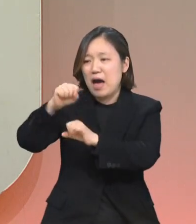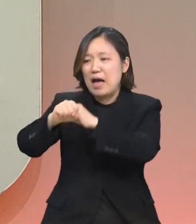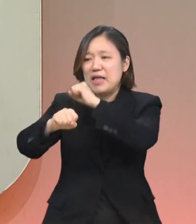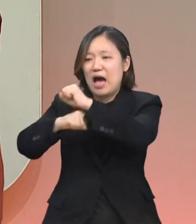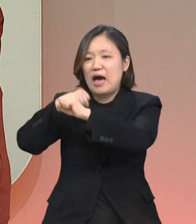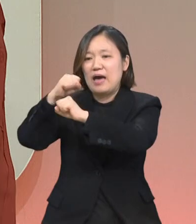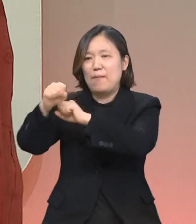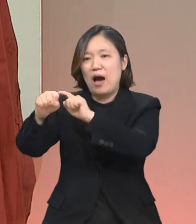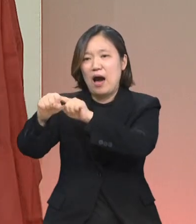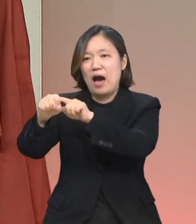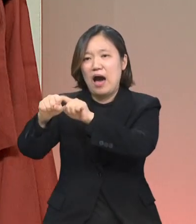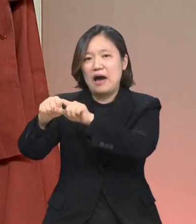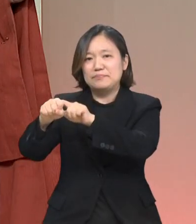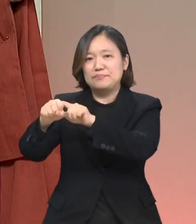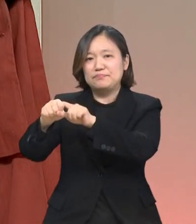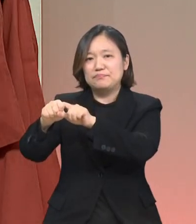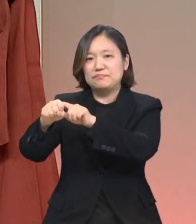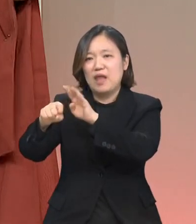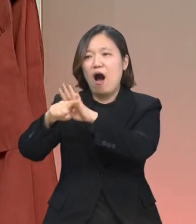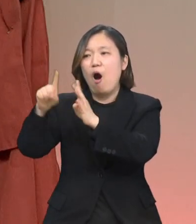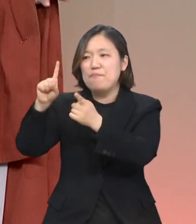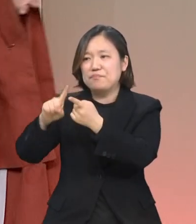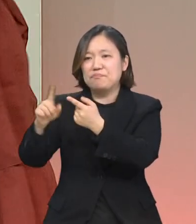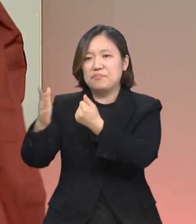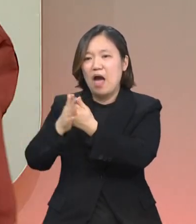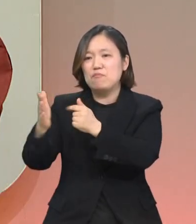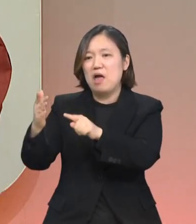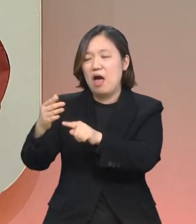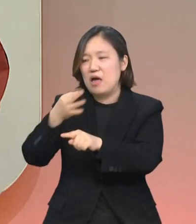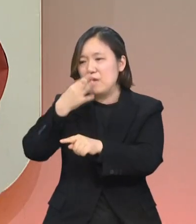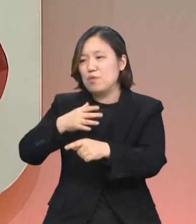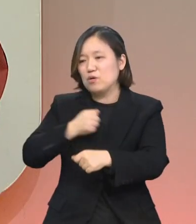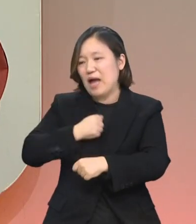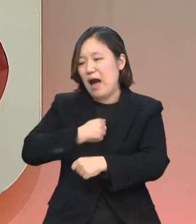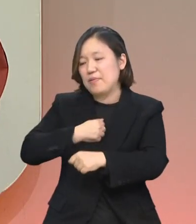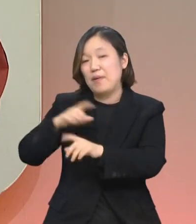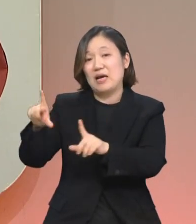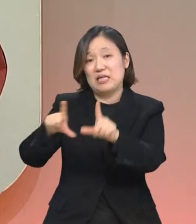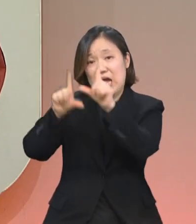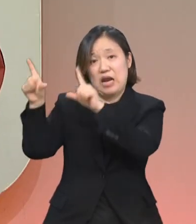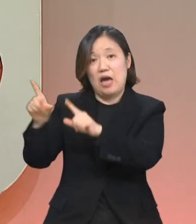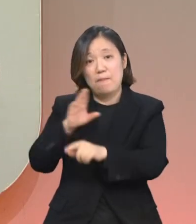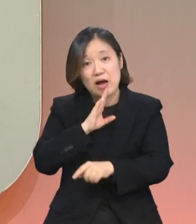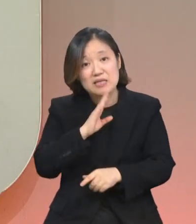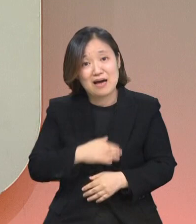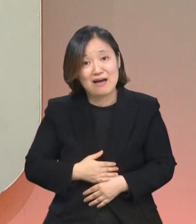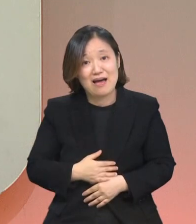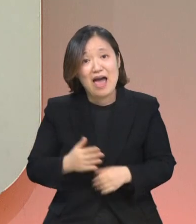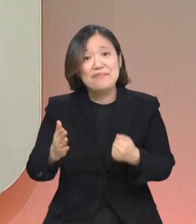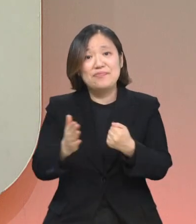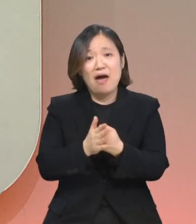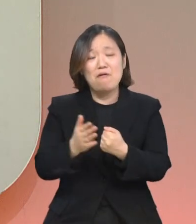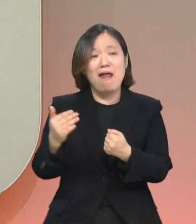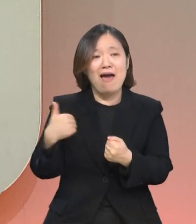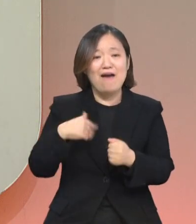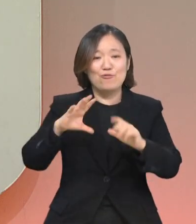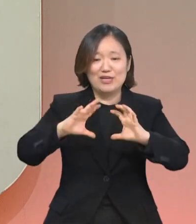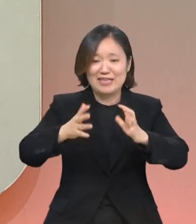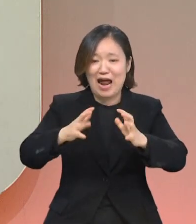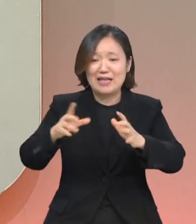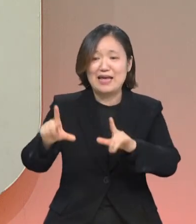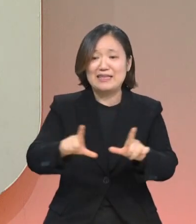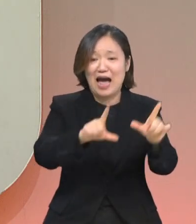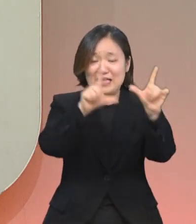사람들은 아무래도 내가 지은 업보대로 힘들고 답답한 삶을 살아가겠죠 다 한바탕 업